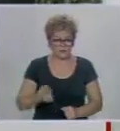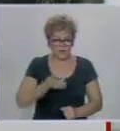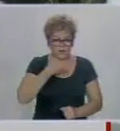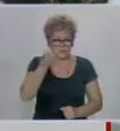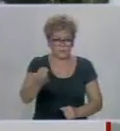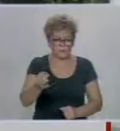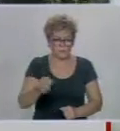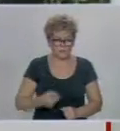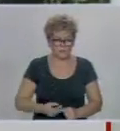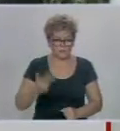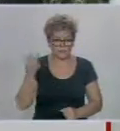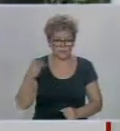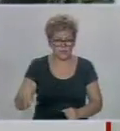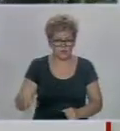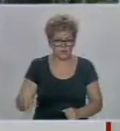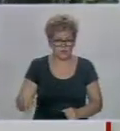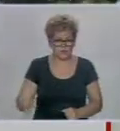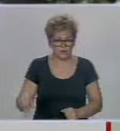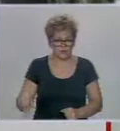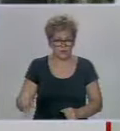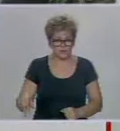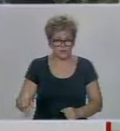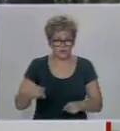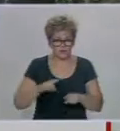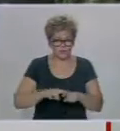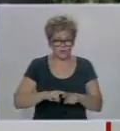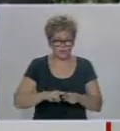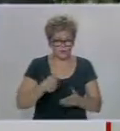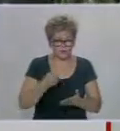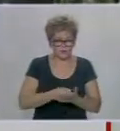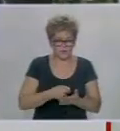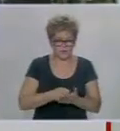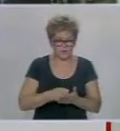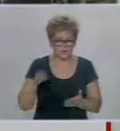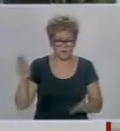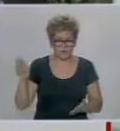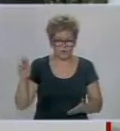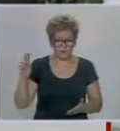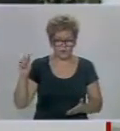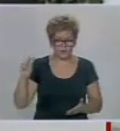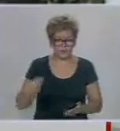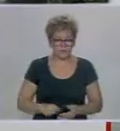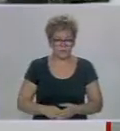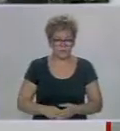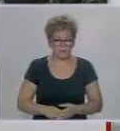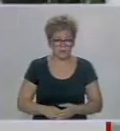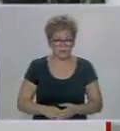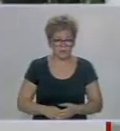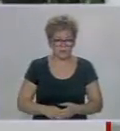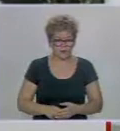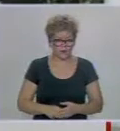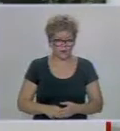propus 300 de lei majorat salariul brut, nu salariul tarifar, și